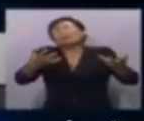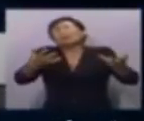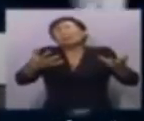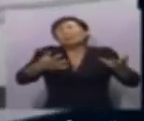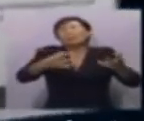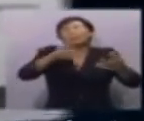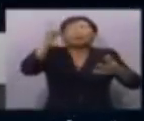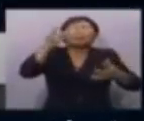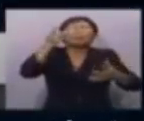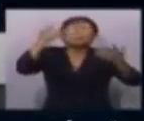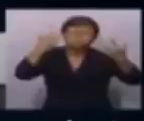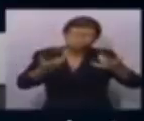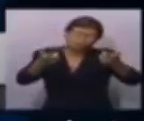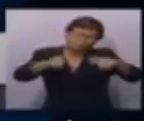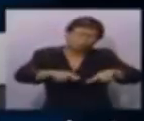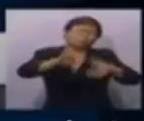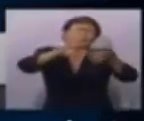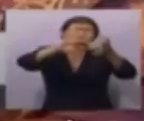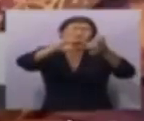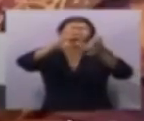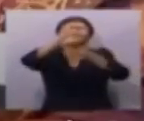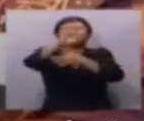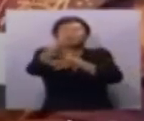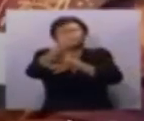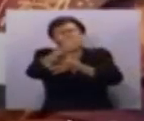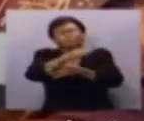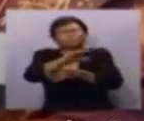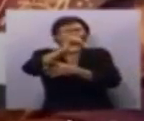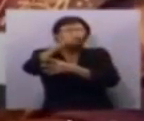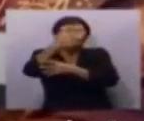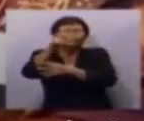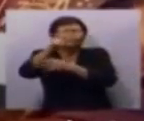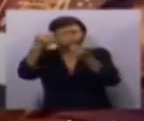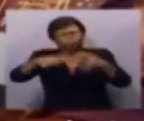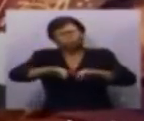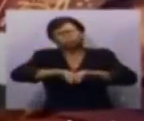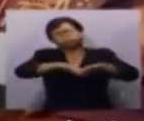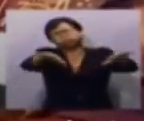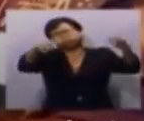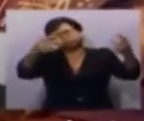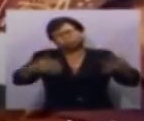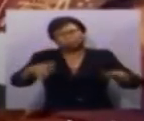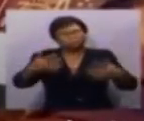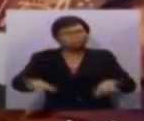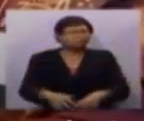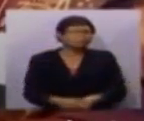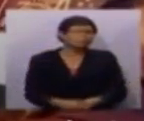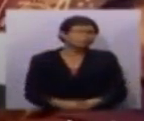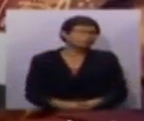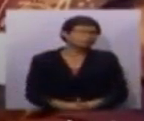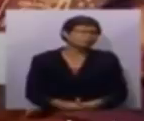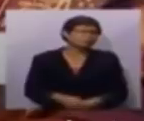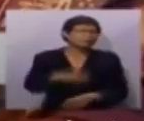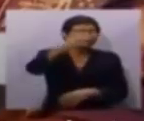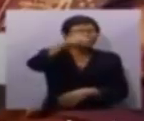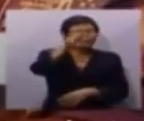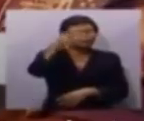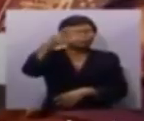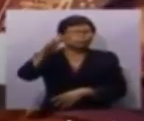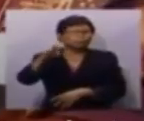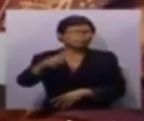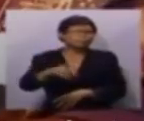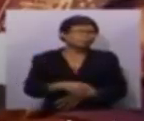telah lama berlegar di dalam media baru ini. Kalau kita tengok beberapa kajian yang dibuat terhadap PRU14